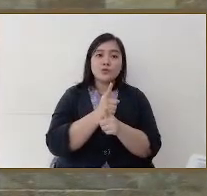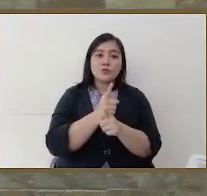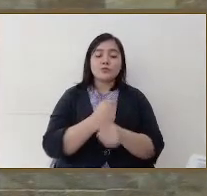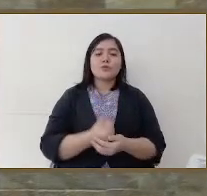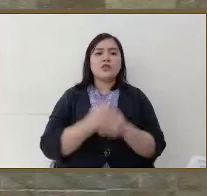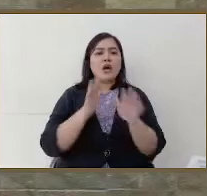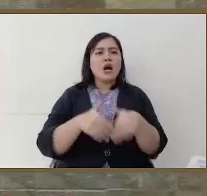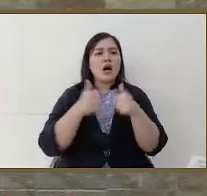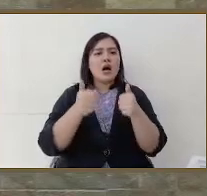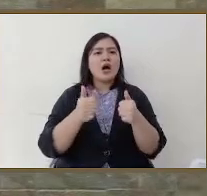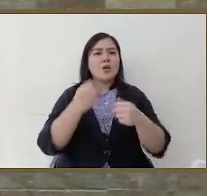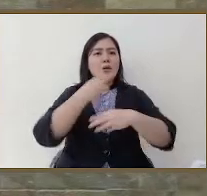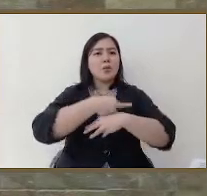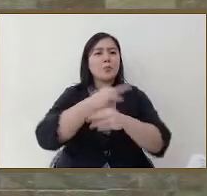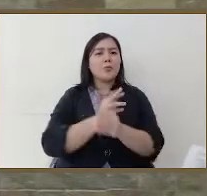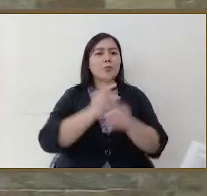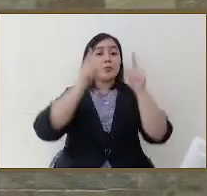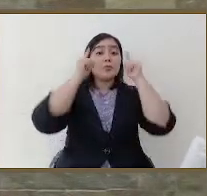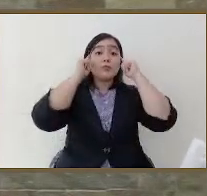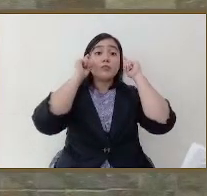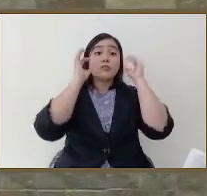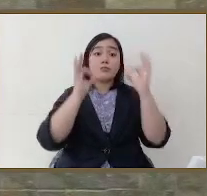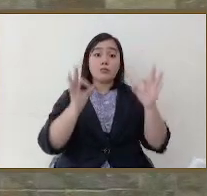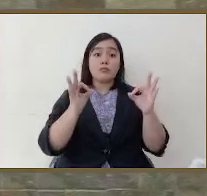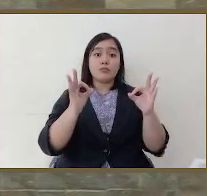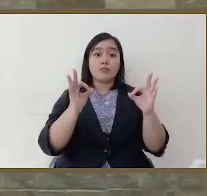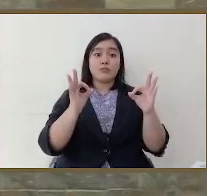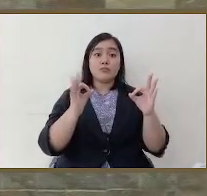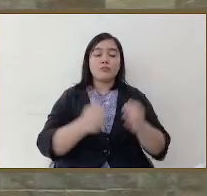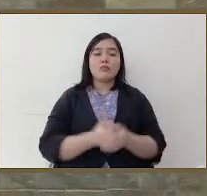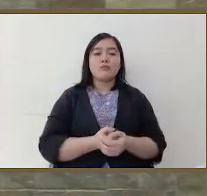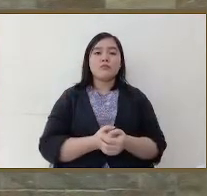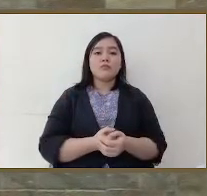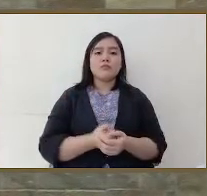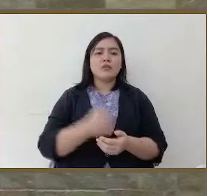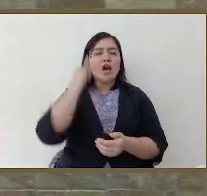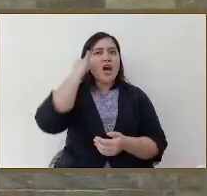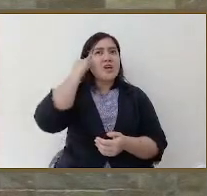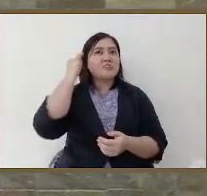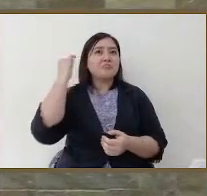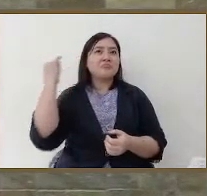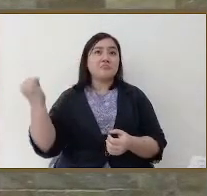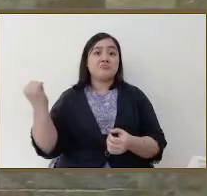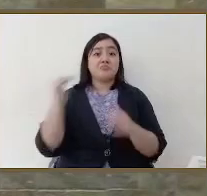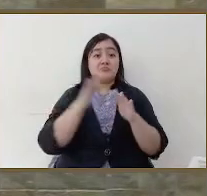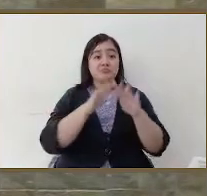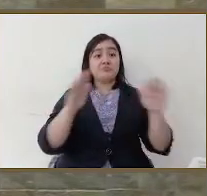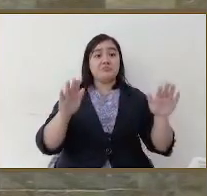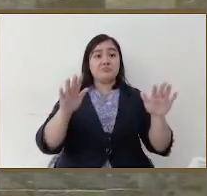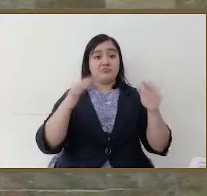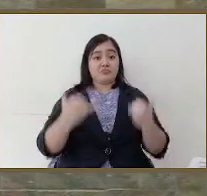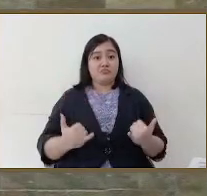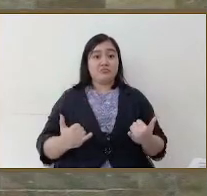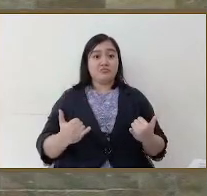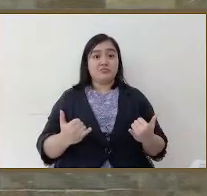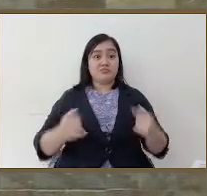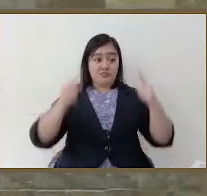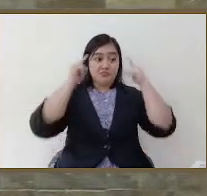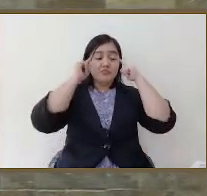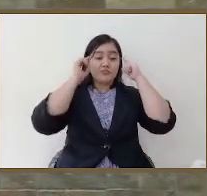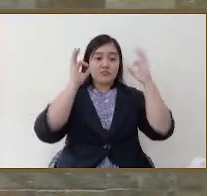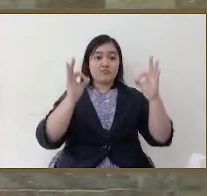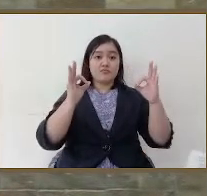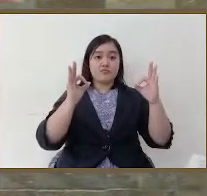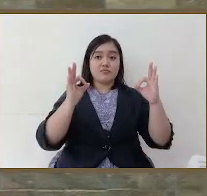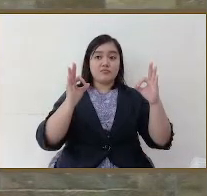ng decision is very important. And imagine yung mga bata ngayon ay gagawa ng decision. Lalong-lalo